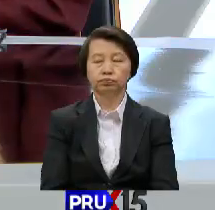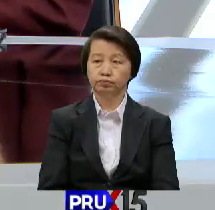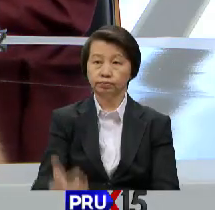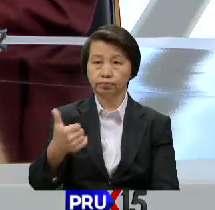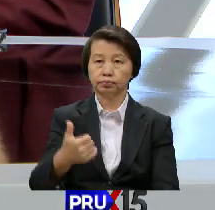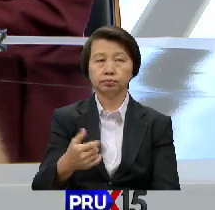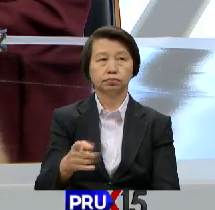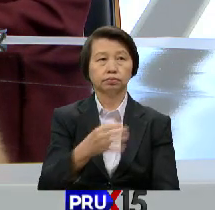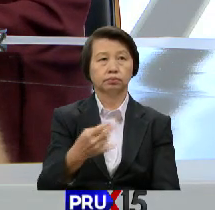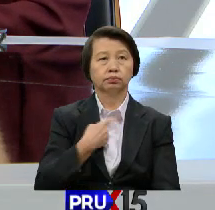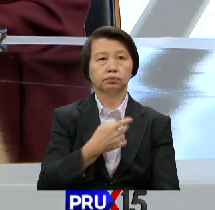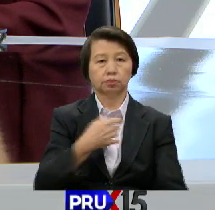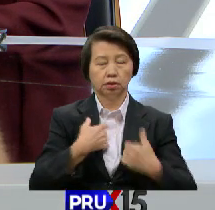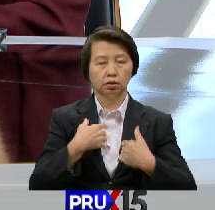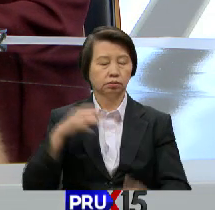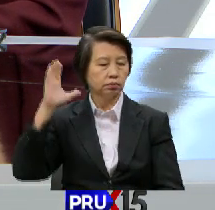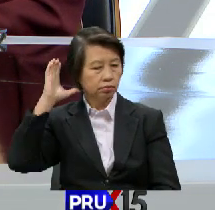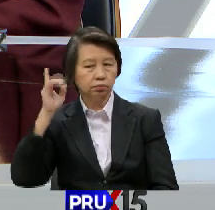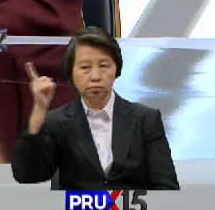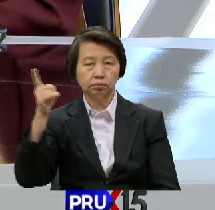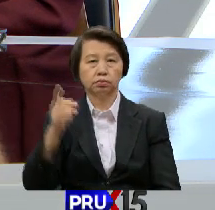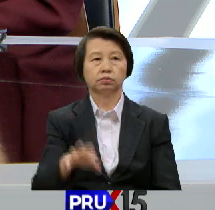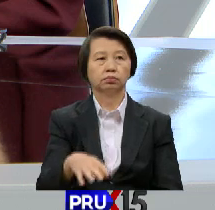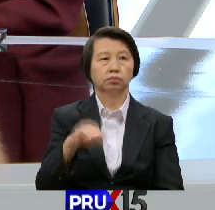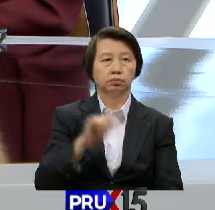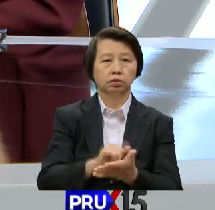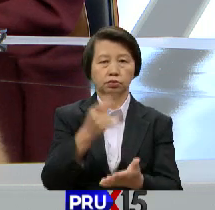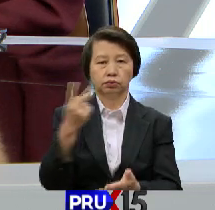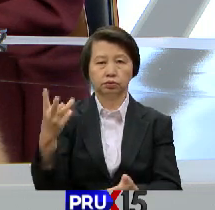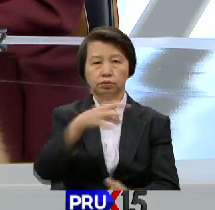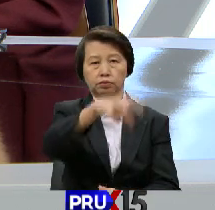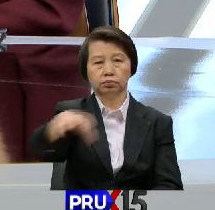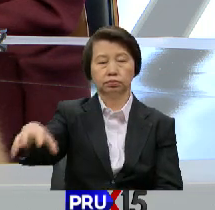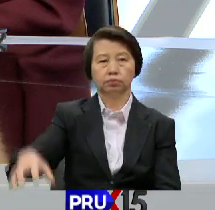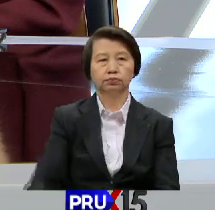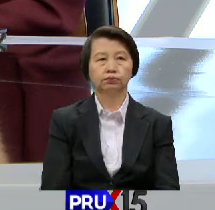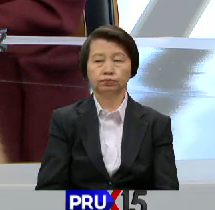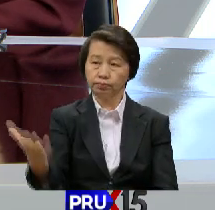tersebut dan kita ada isyarat untuk kita bersama dengan Allah di beberapa lokasi